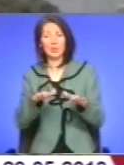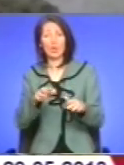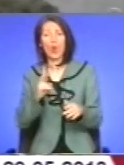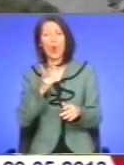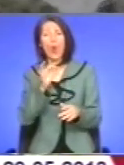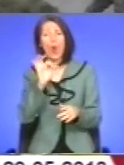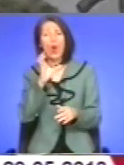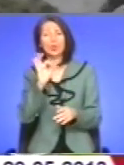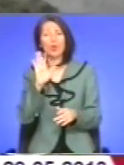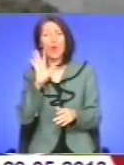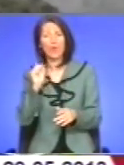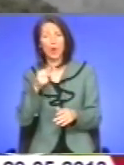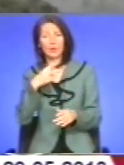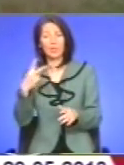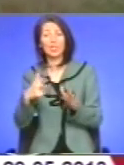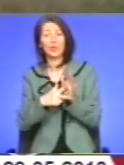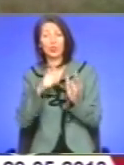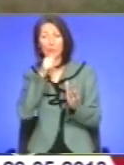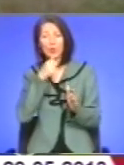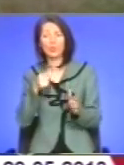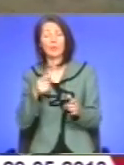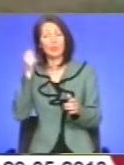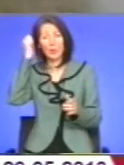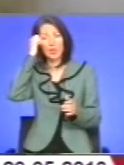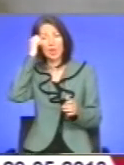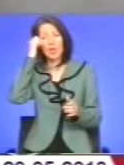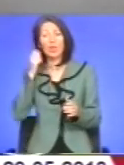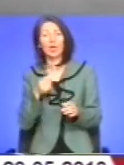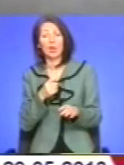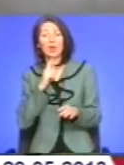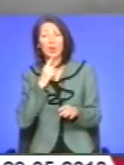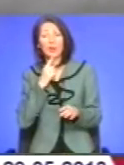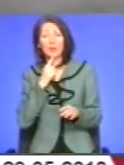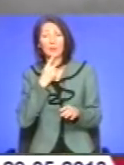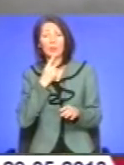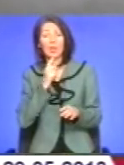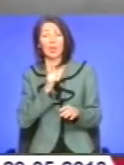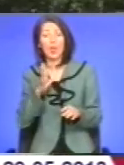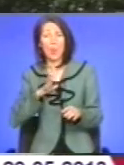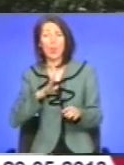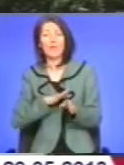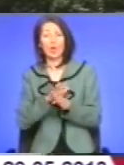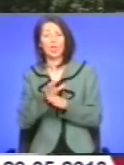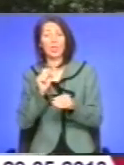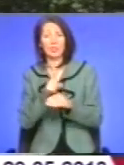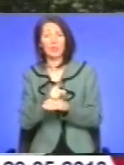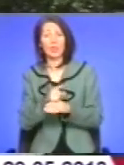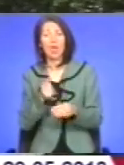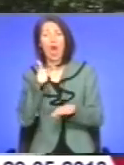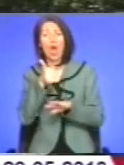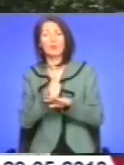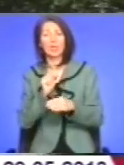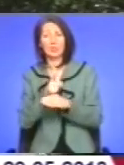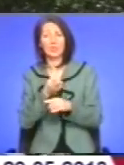у 2008 році. Досі пам'ятає напругу, у якій перебував при виконанні завдання. Основне завдання, яке